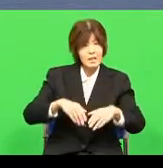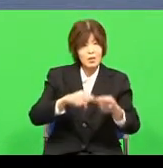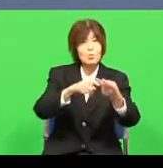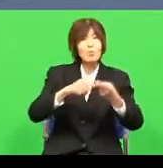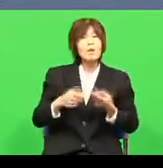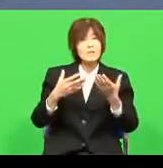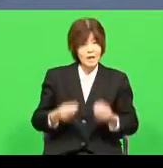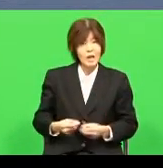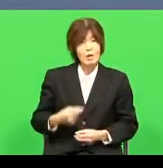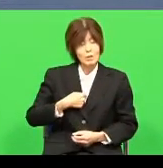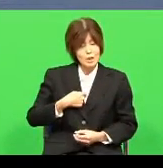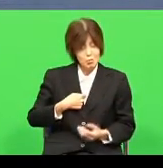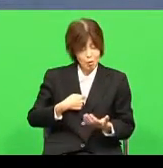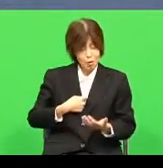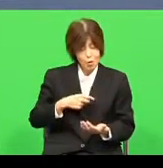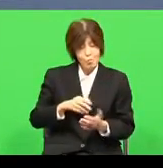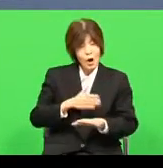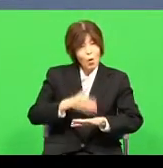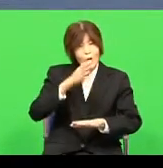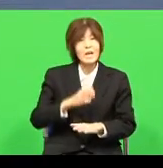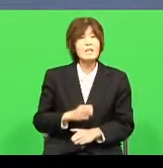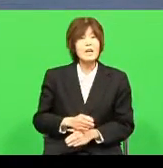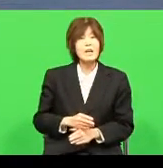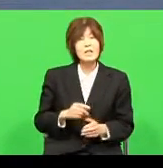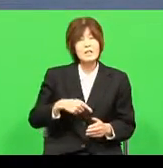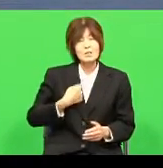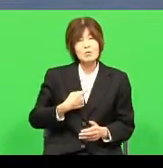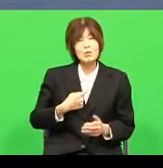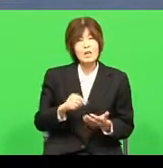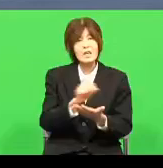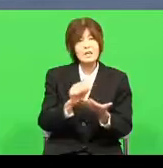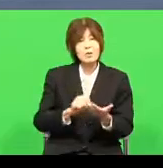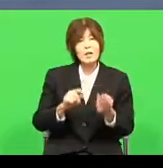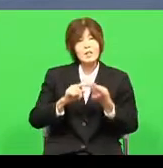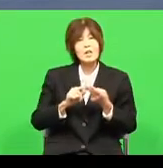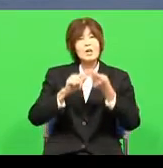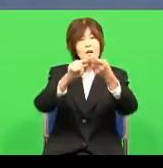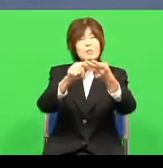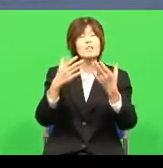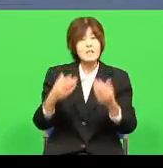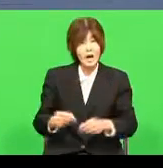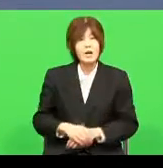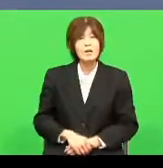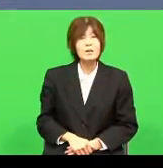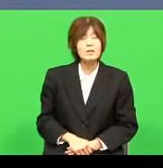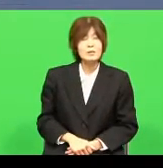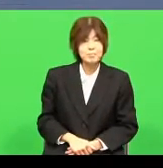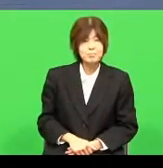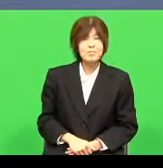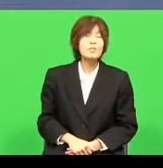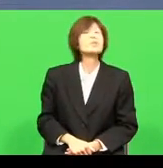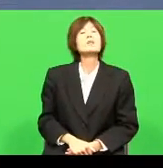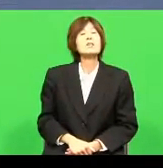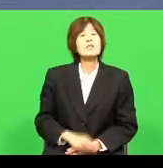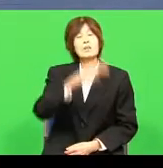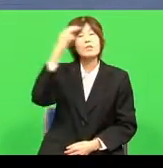住所も書いてありますので私もこれの点に書きましたがまあそういう形でですね富山県が